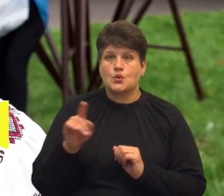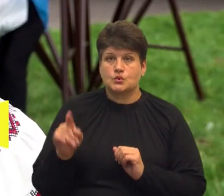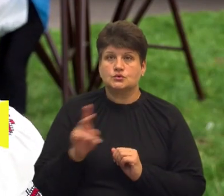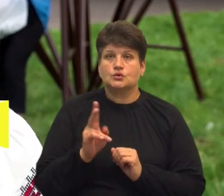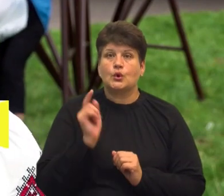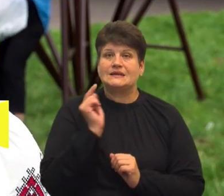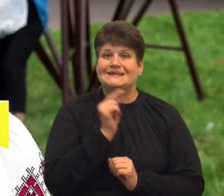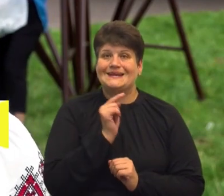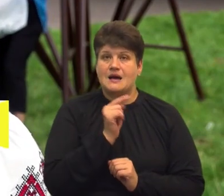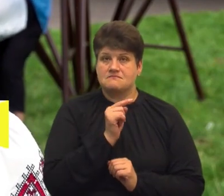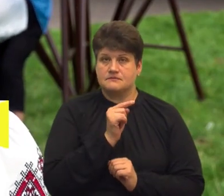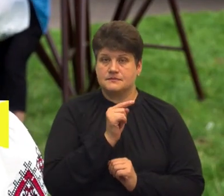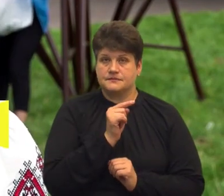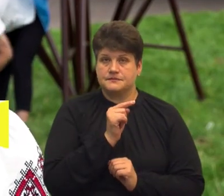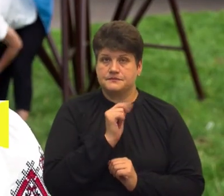там